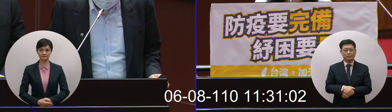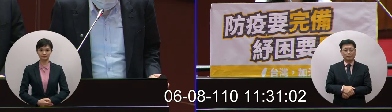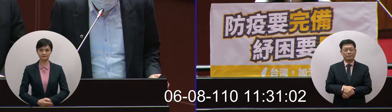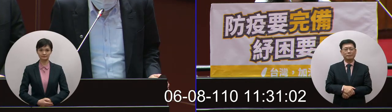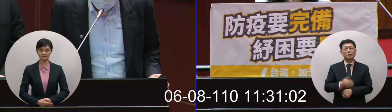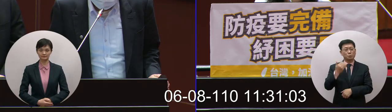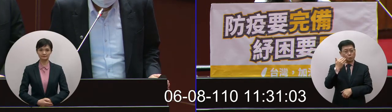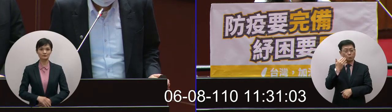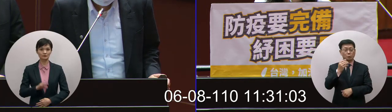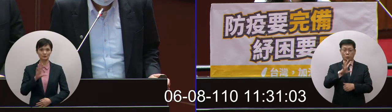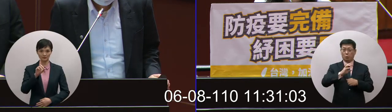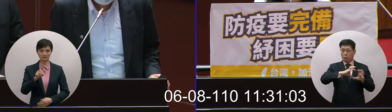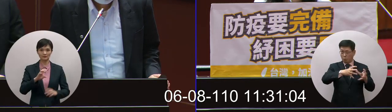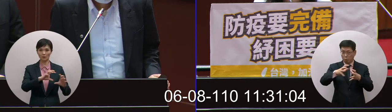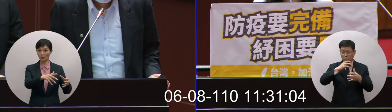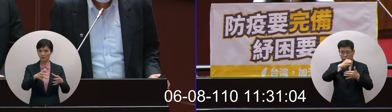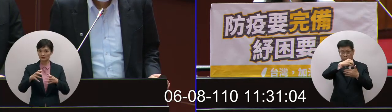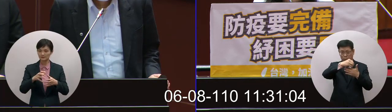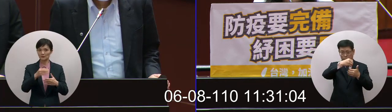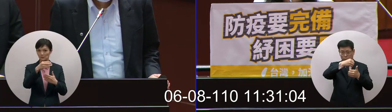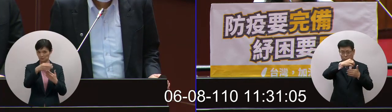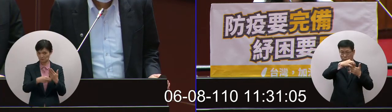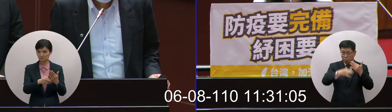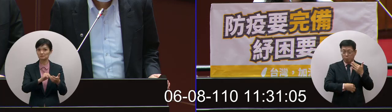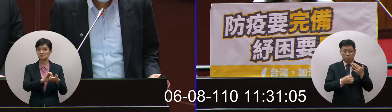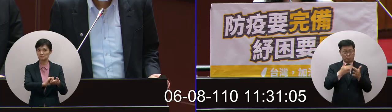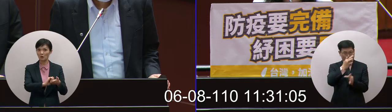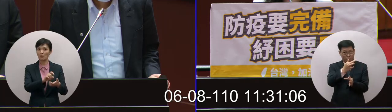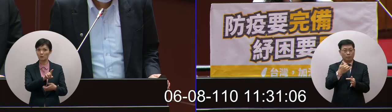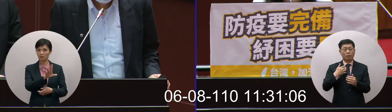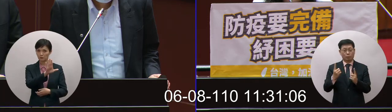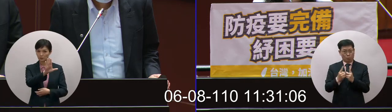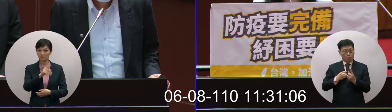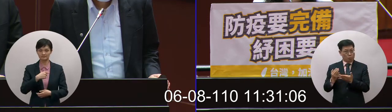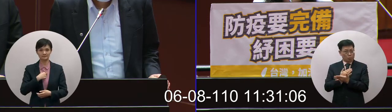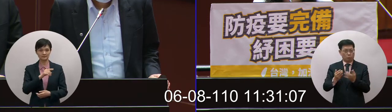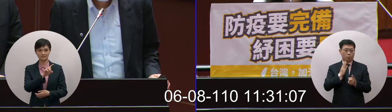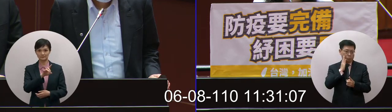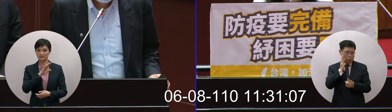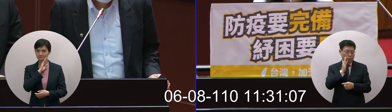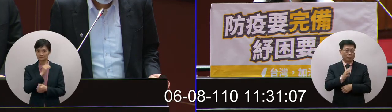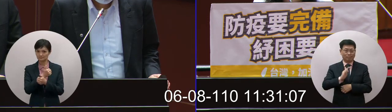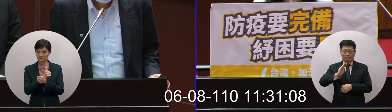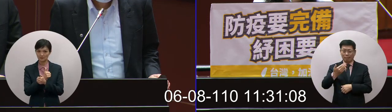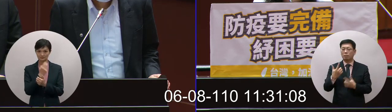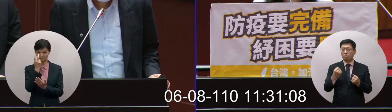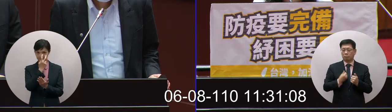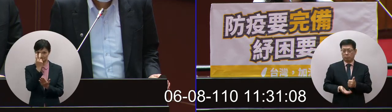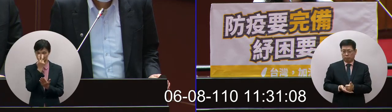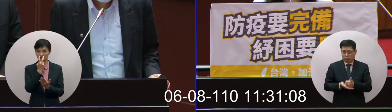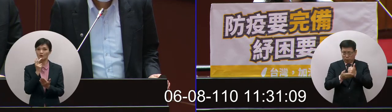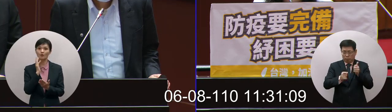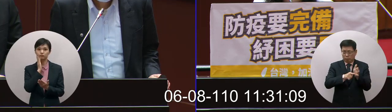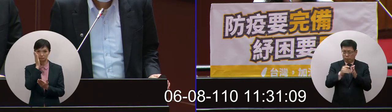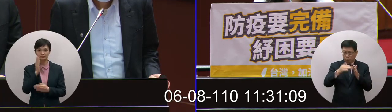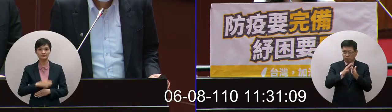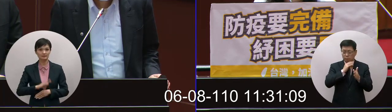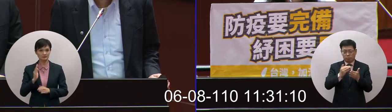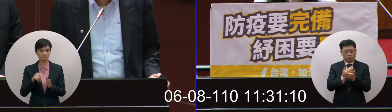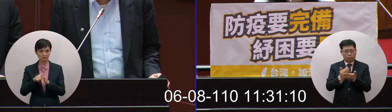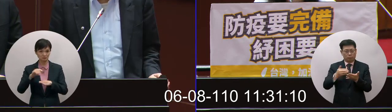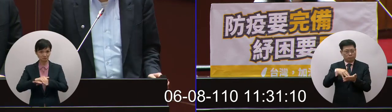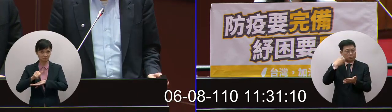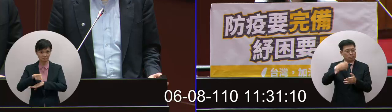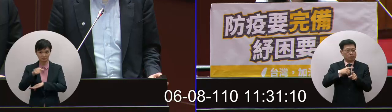当然有一个国际的标准，那对于在审查是会比较顺利。不过我们还是要尊重专家审查的结